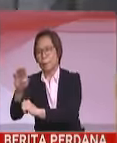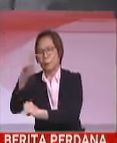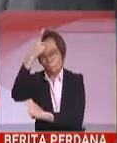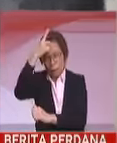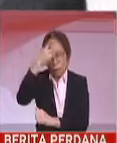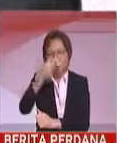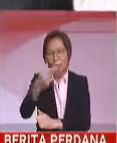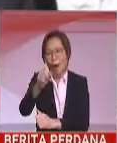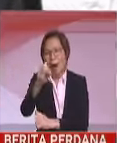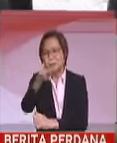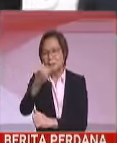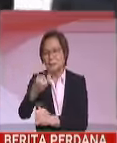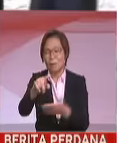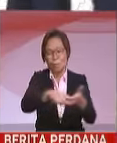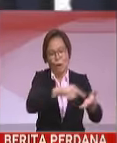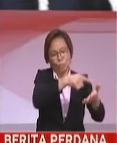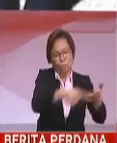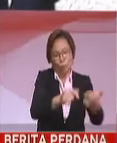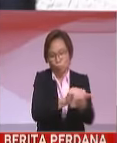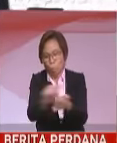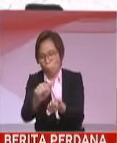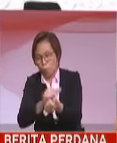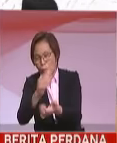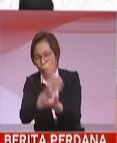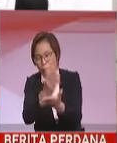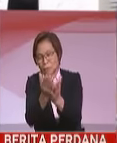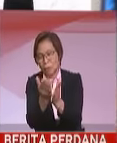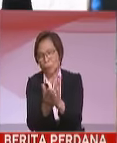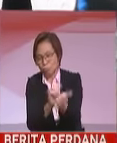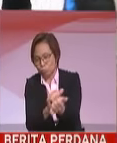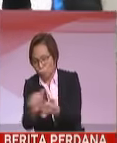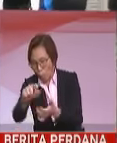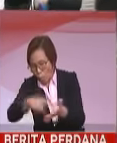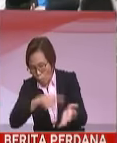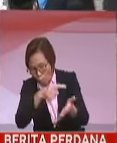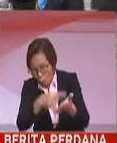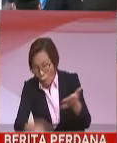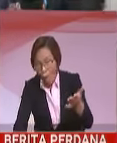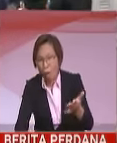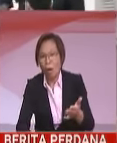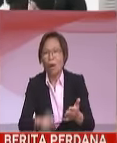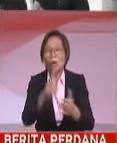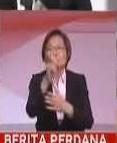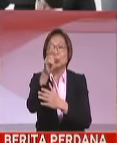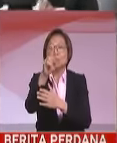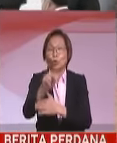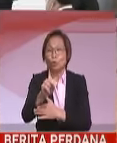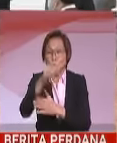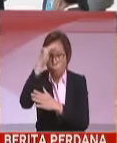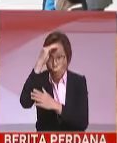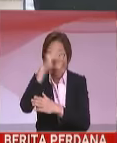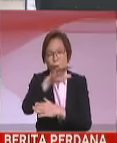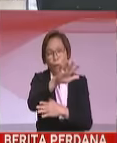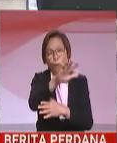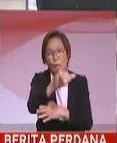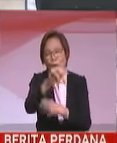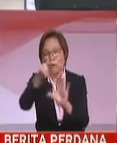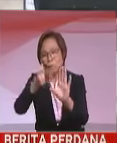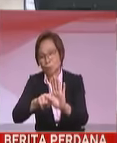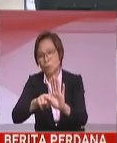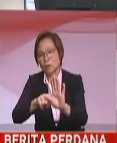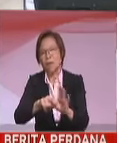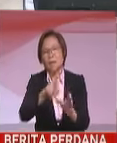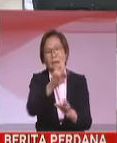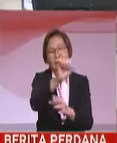Hasni Mohamad dan pengundian untuk meluluskan belanjawan tersebut. DUN Johor bersidang melibatkan 56 kerusi dengan UMNO